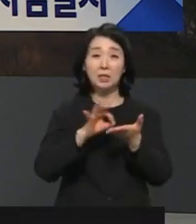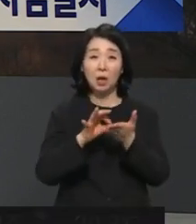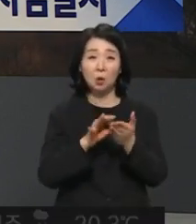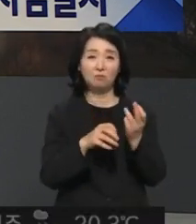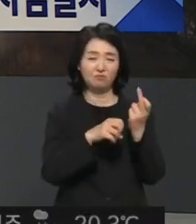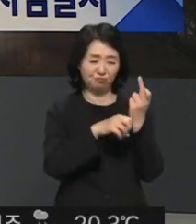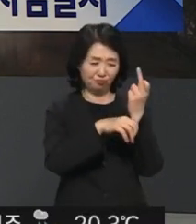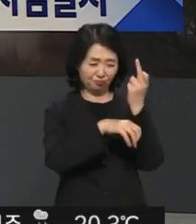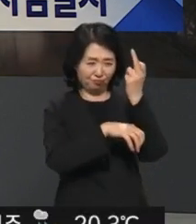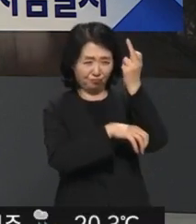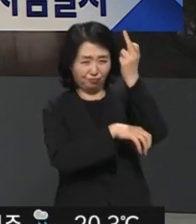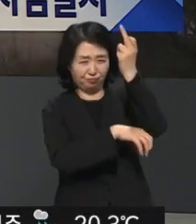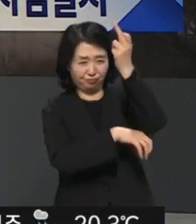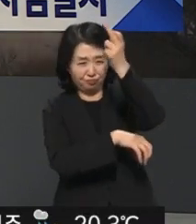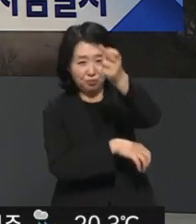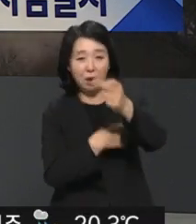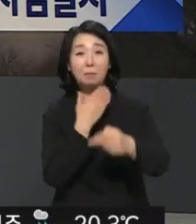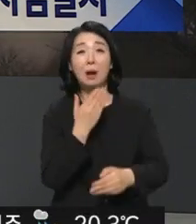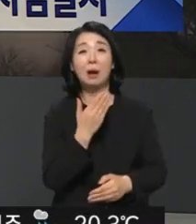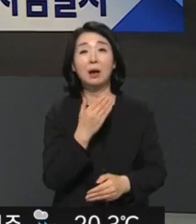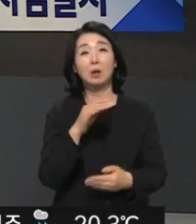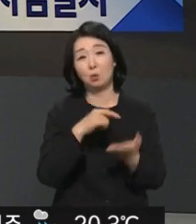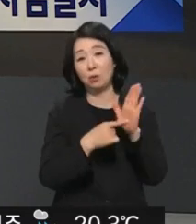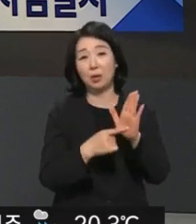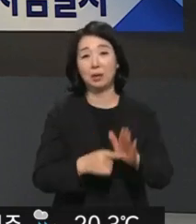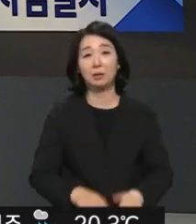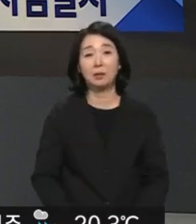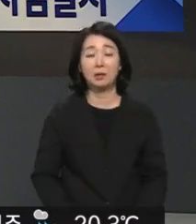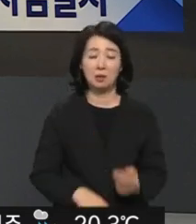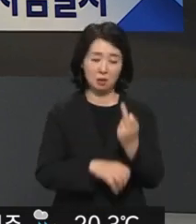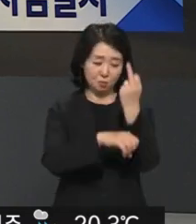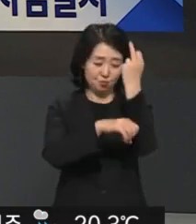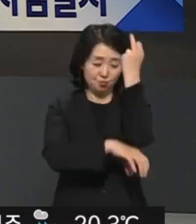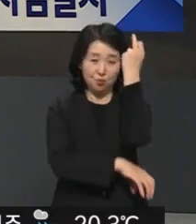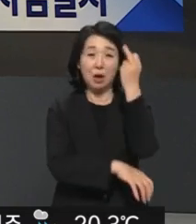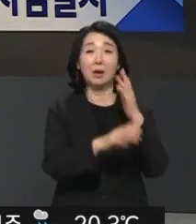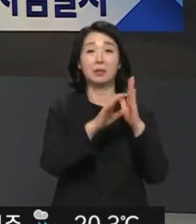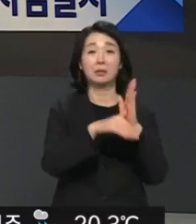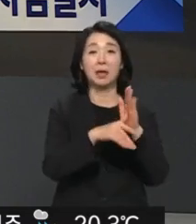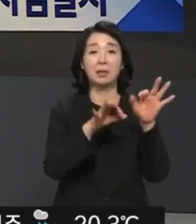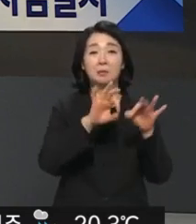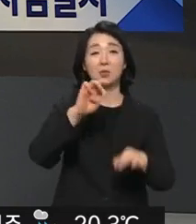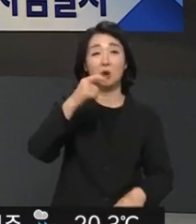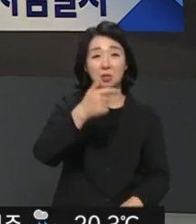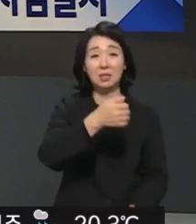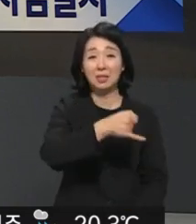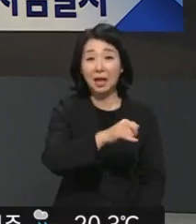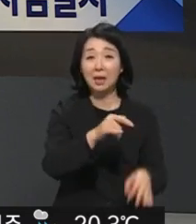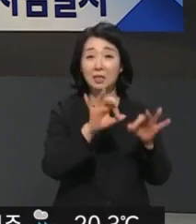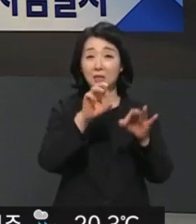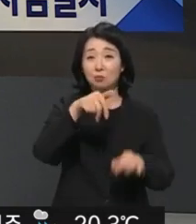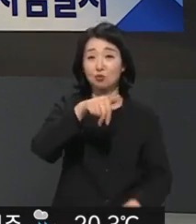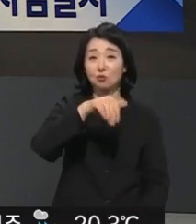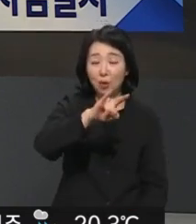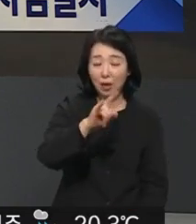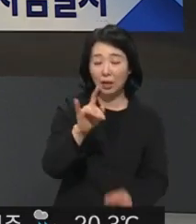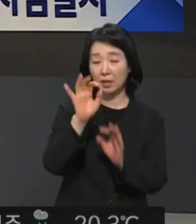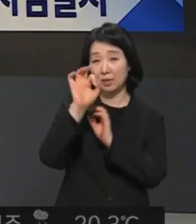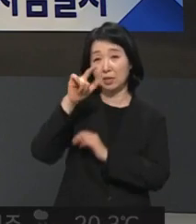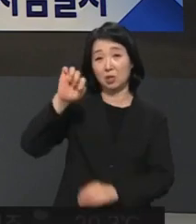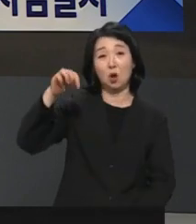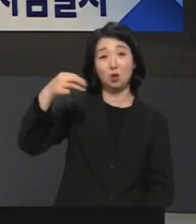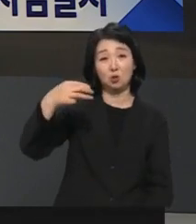고각 발사했다고 처음으로 공개한 건데요. 이 발사 현장에는 김정은 위원장과 딸 김주애, 이설주 여사와